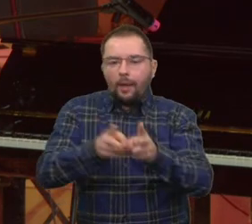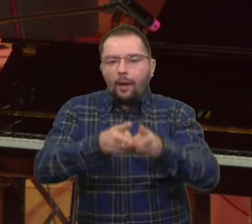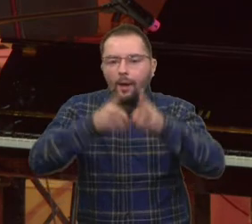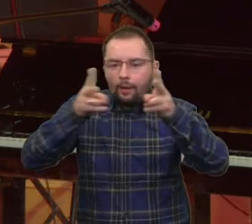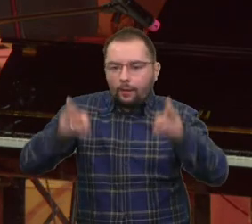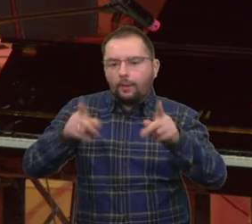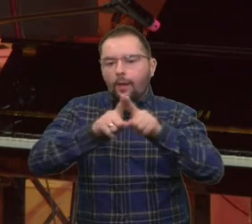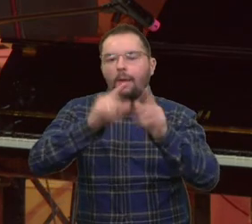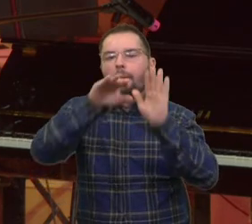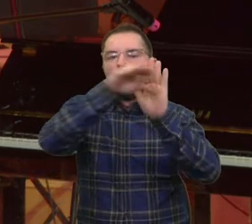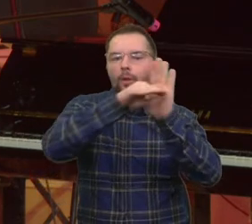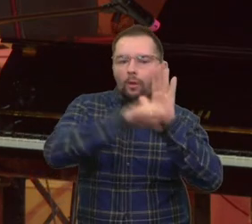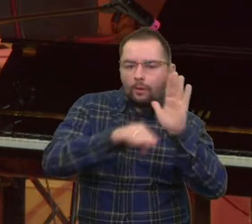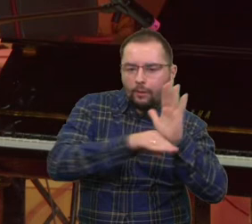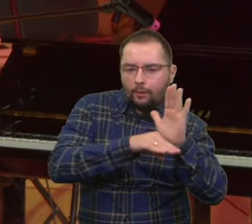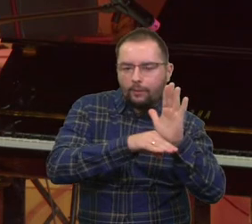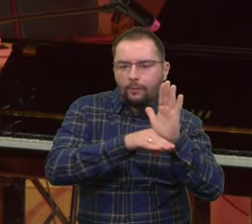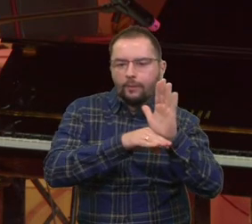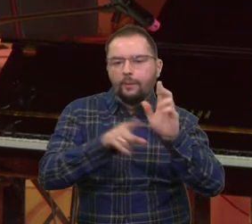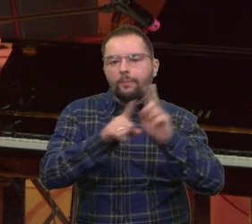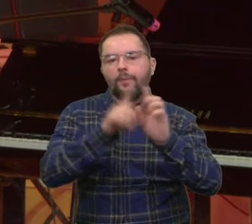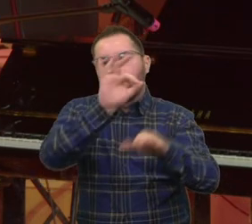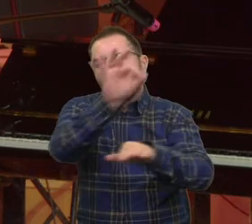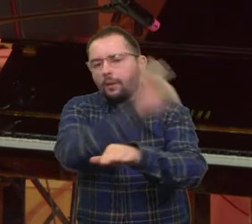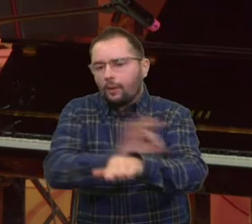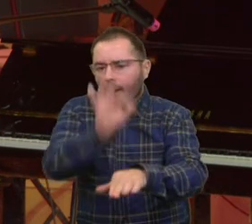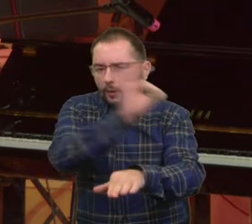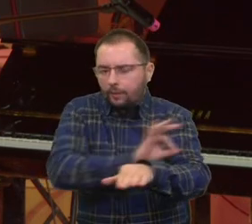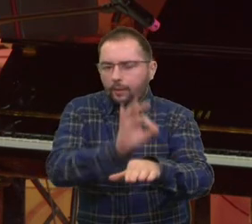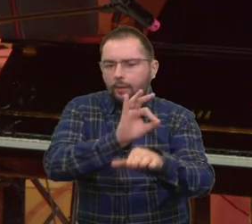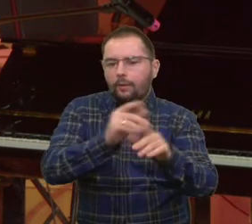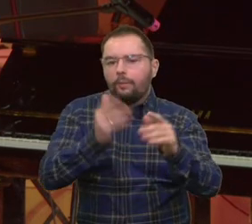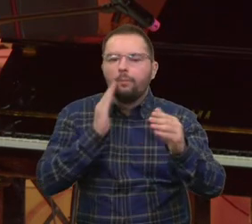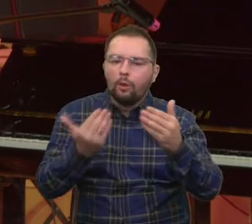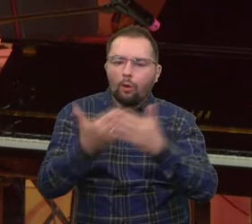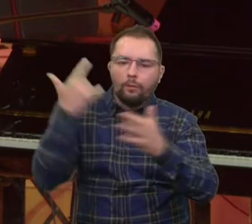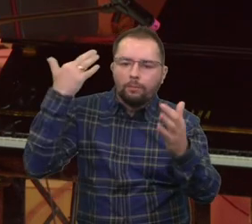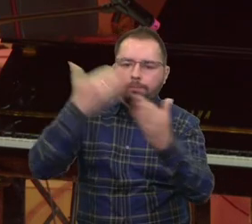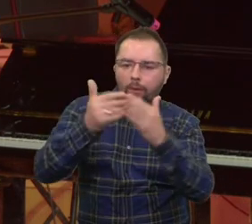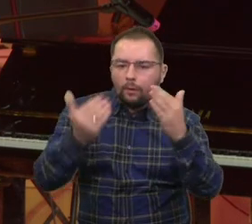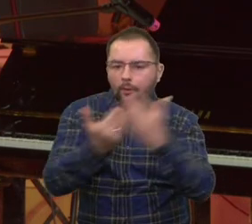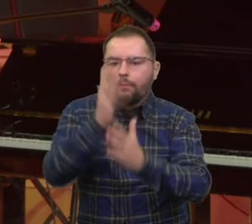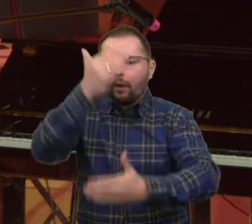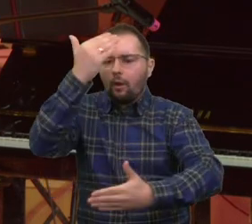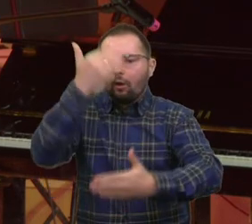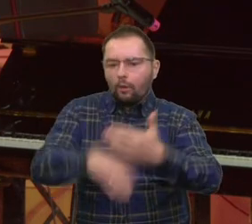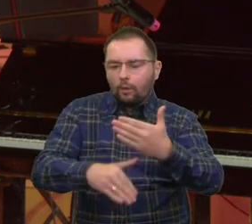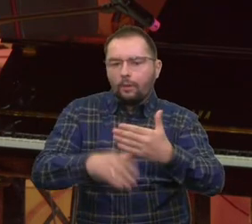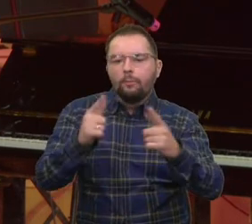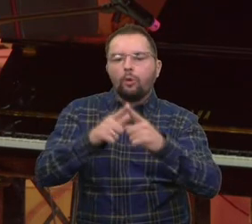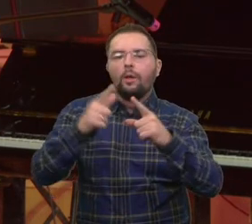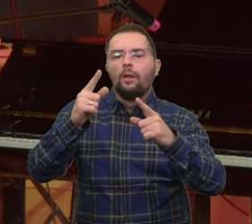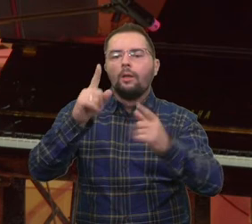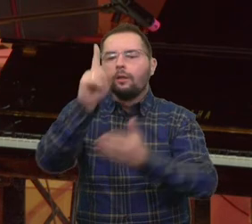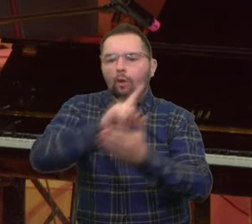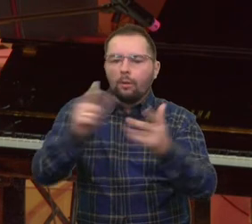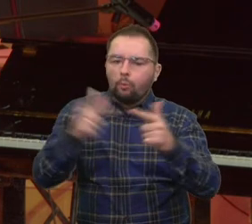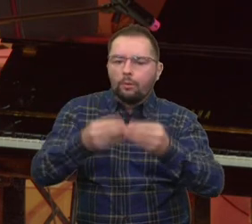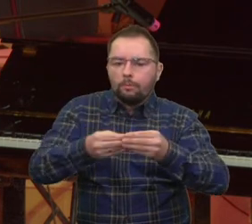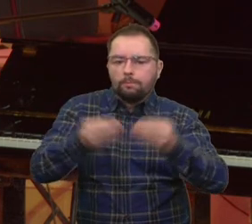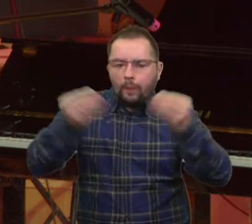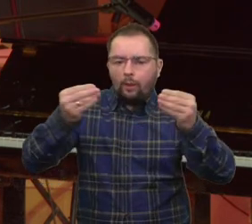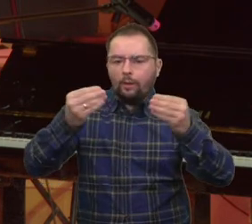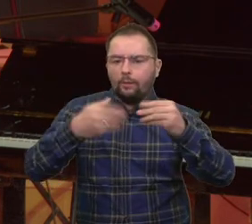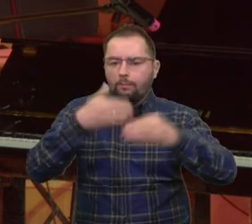okresie programowania. Zaczynamy pracę nad strategią, która kończy się za parę lat, bo Śląsk musi być cały czas w dynamicznym